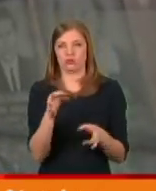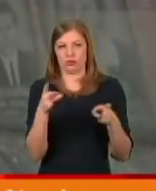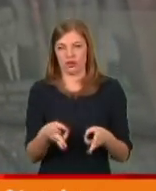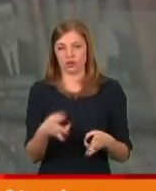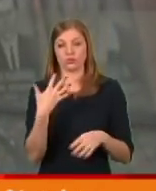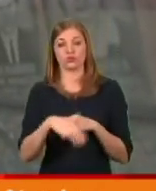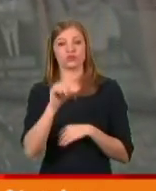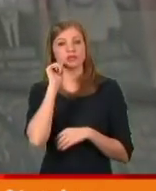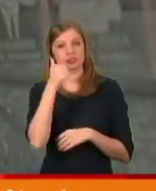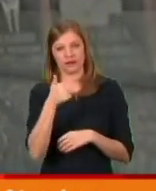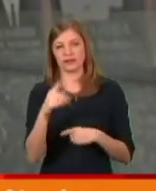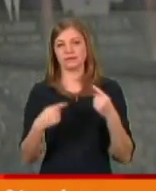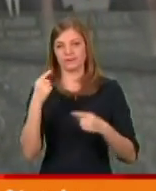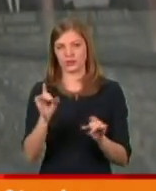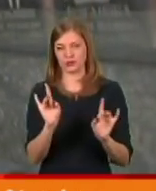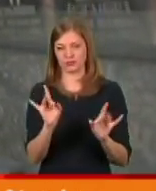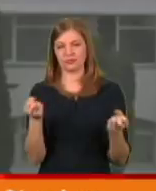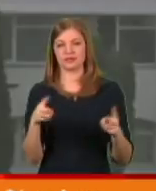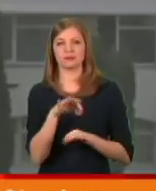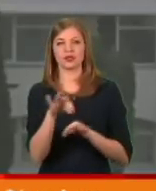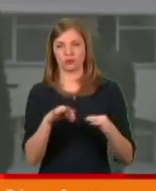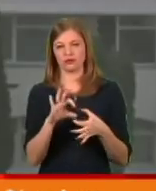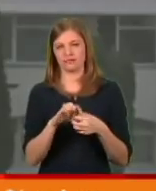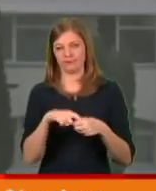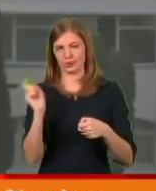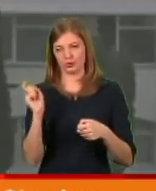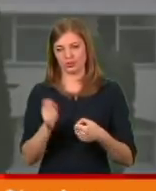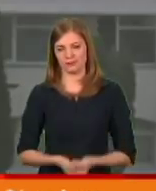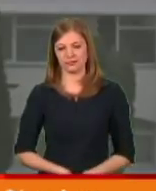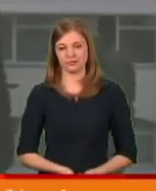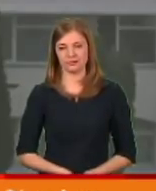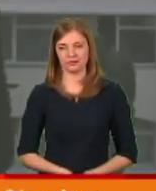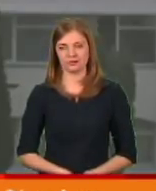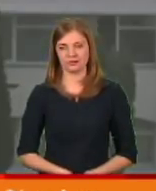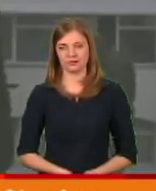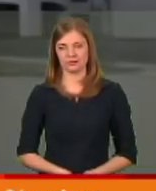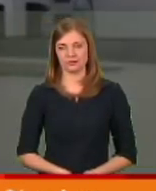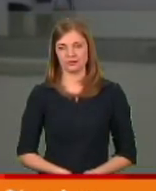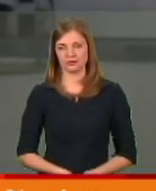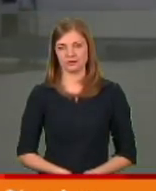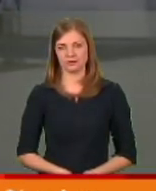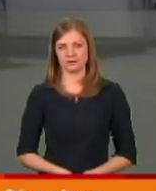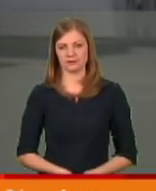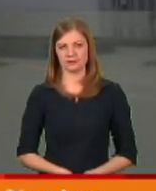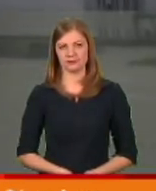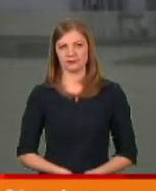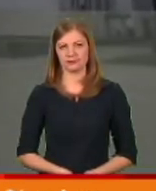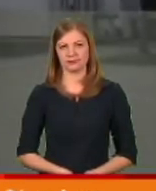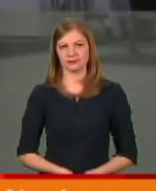трагедію? Вже завтра у наступній серії спецпроекту «Відлучені». Сергій Яременко, Віталій Кікоть, Андрій Шурін,